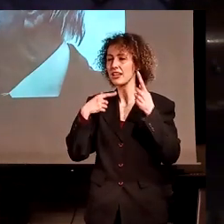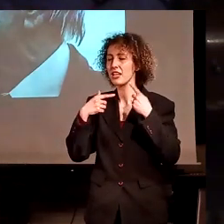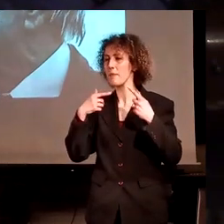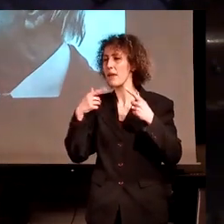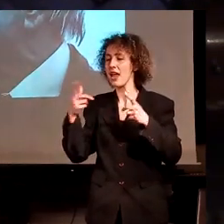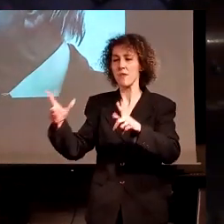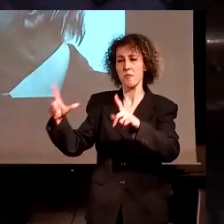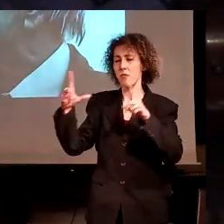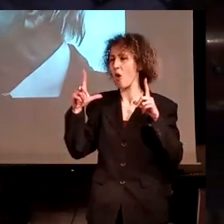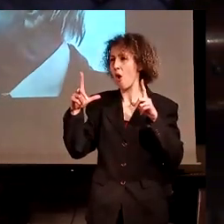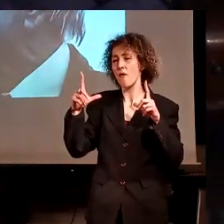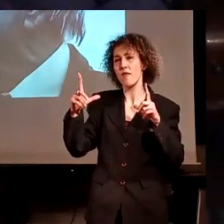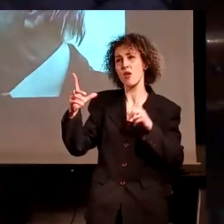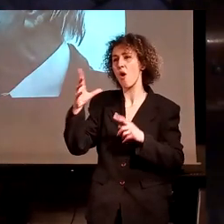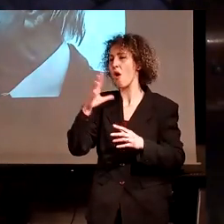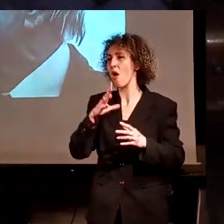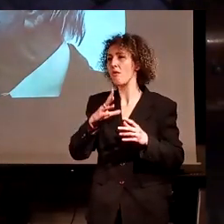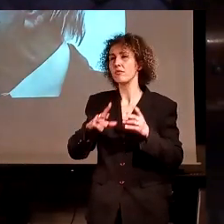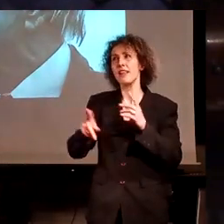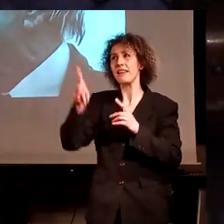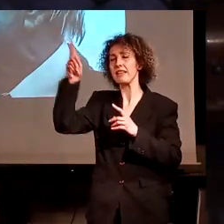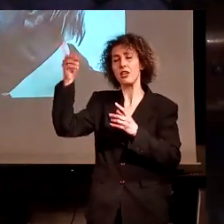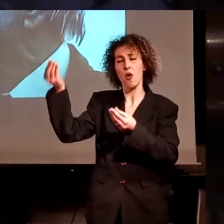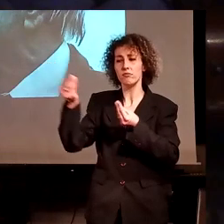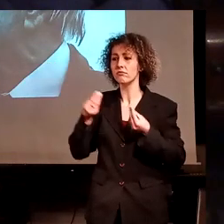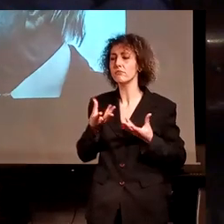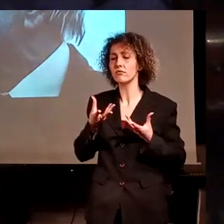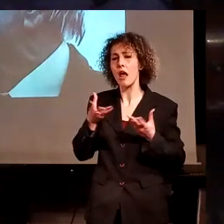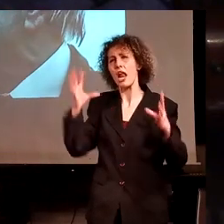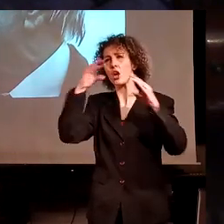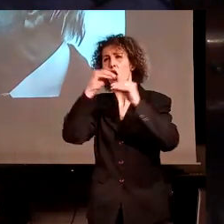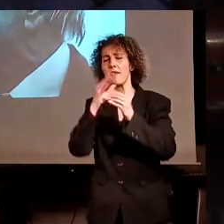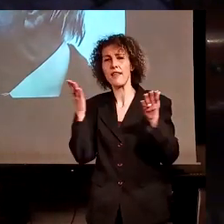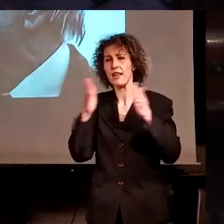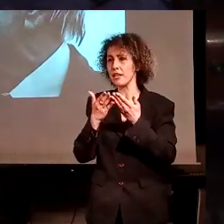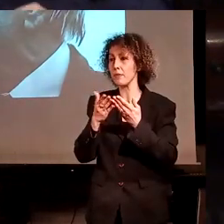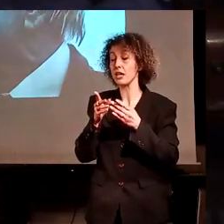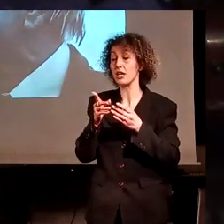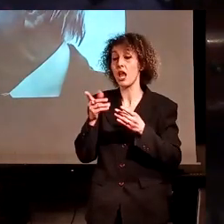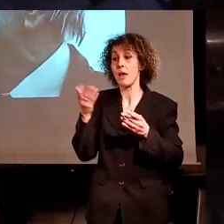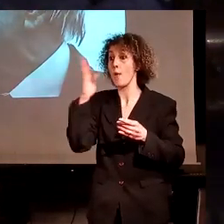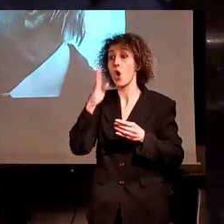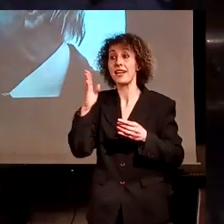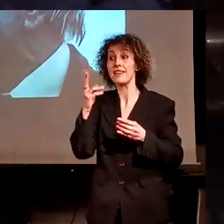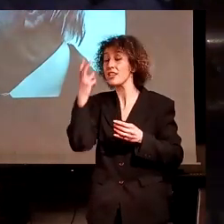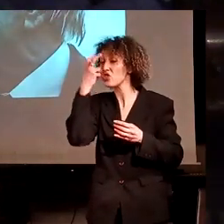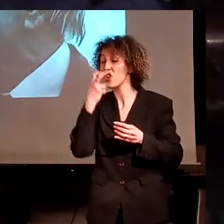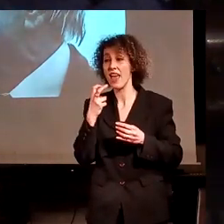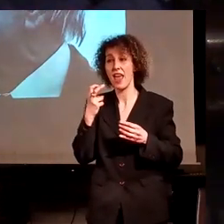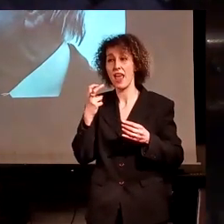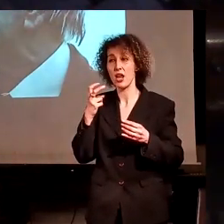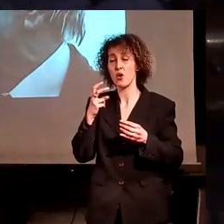dio chi mi diede un tempo la notte i libri perché lui è diventato cieco completamente quando lo hanno nominato